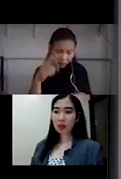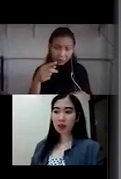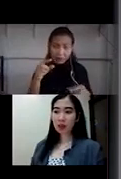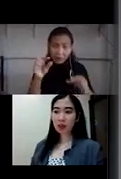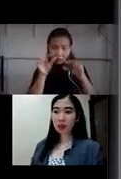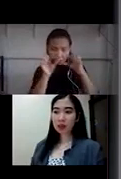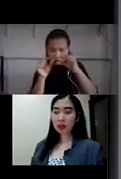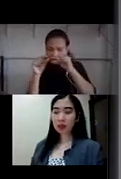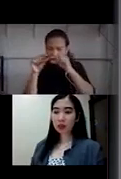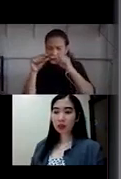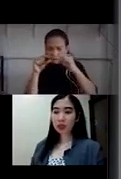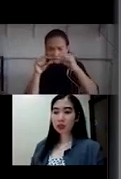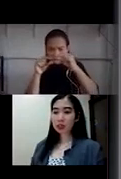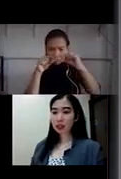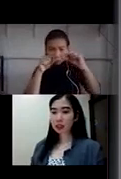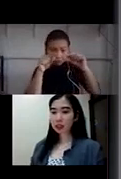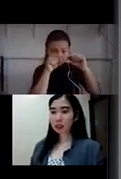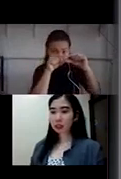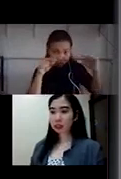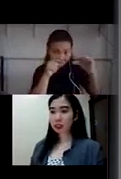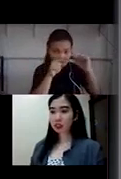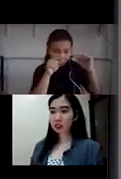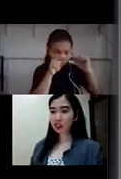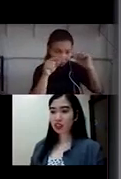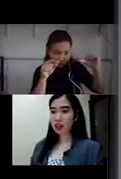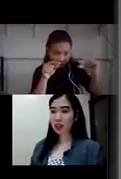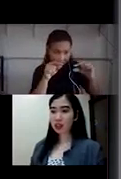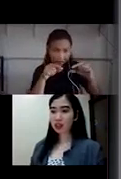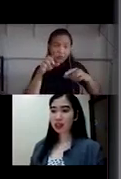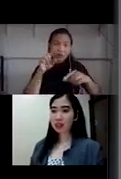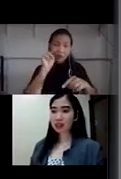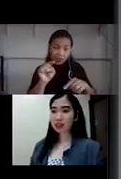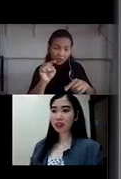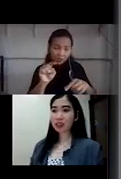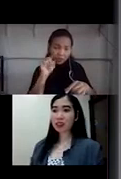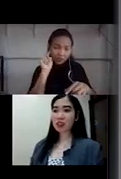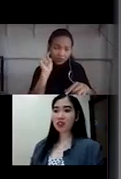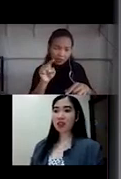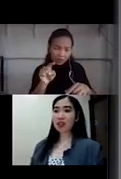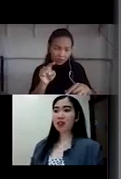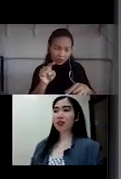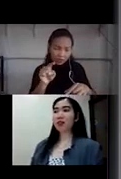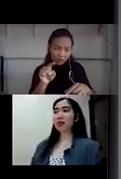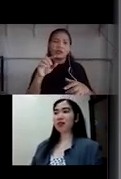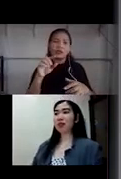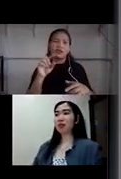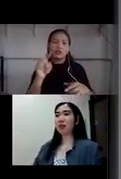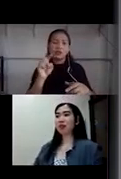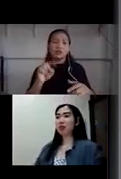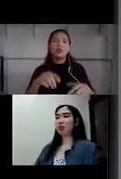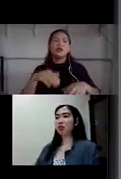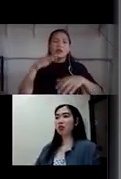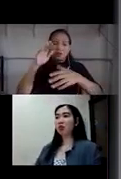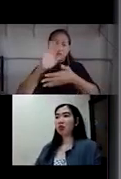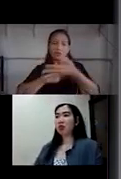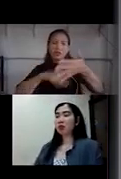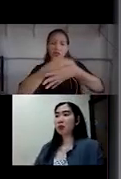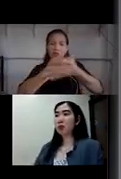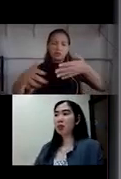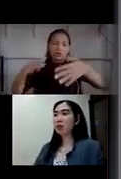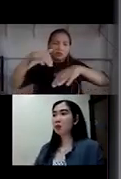small arrow, right? And click nyo lang siya, then click schedule send.